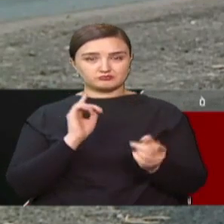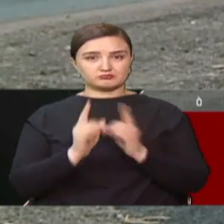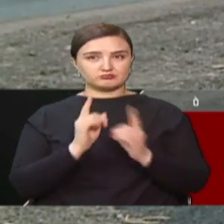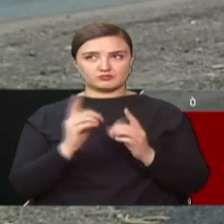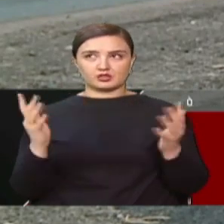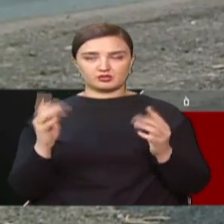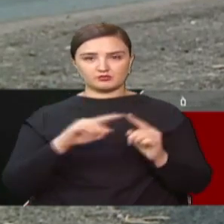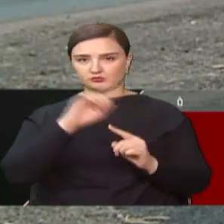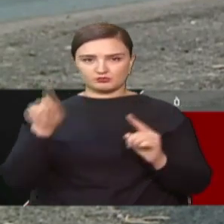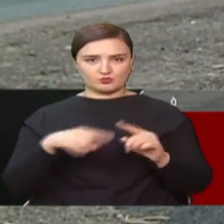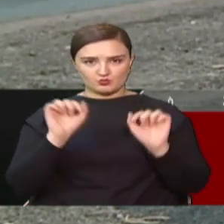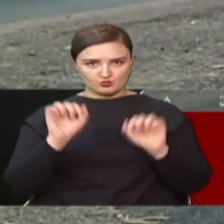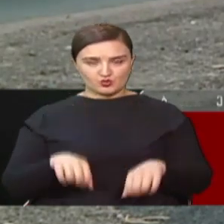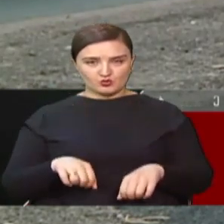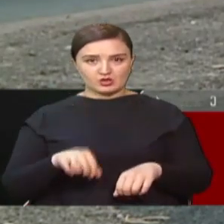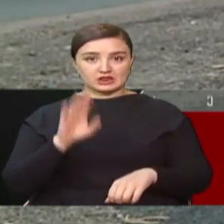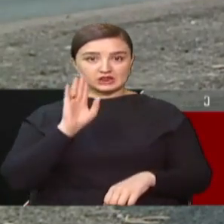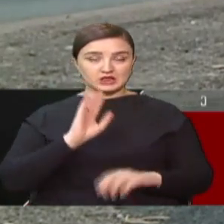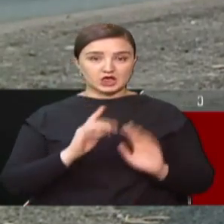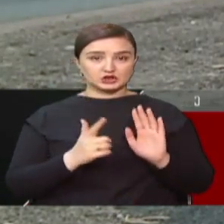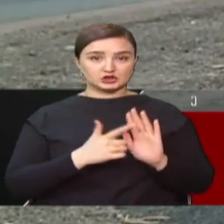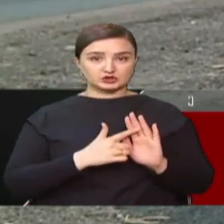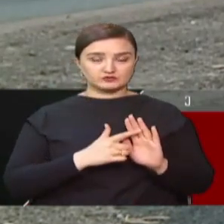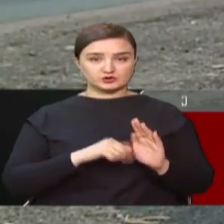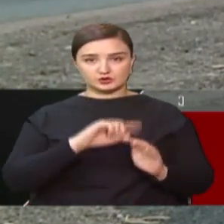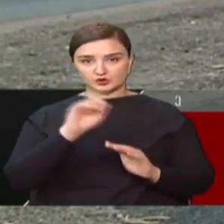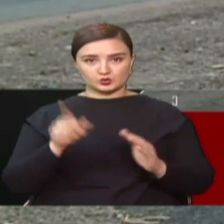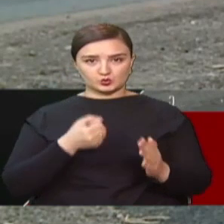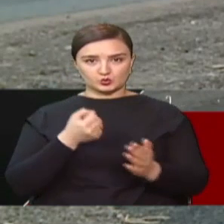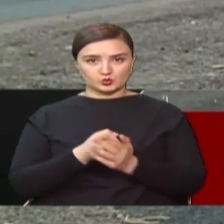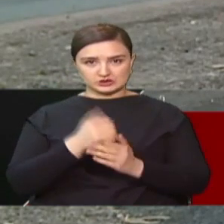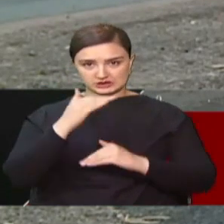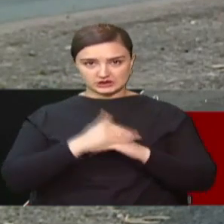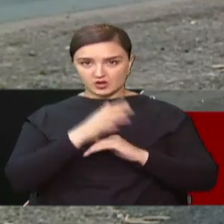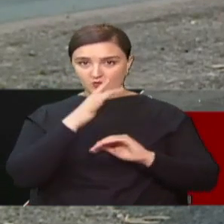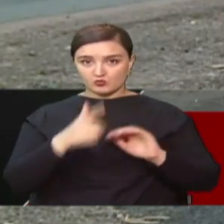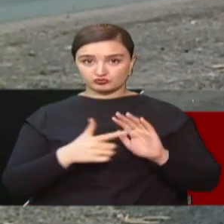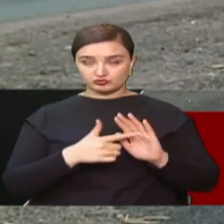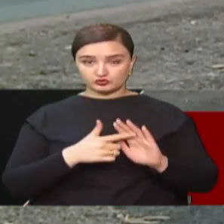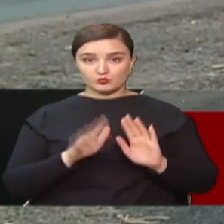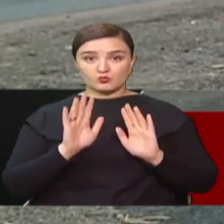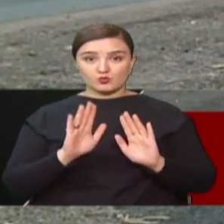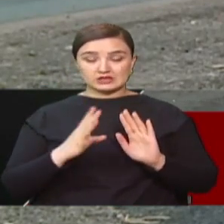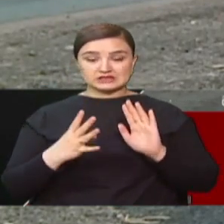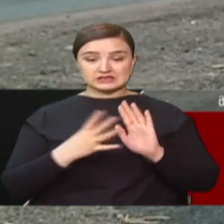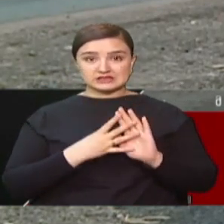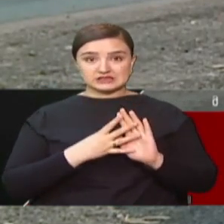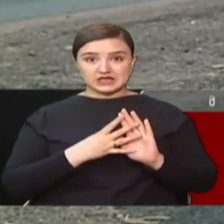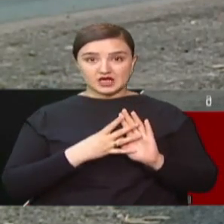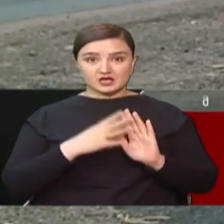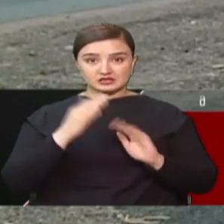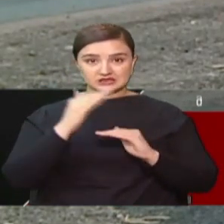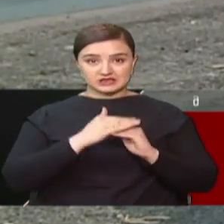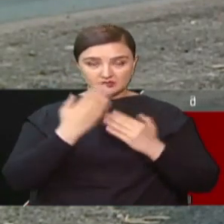გადაადგილდებიან დღის განმავლობაში დილის 7 საათიდან საღამოს 7 საათამდე, ხოლო 9 საათიდან დილის 6 საათამდე